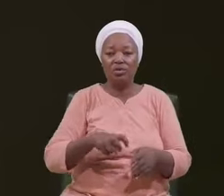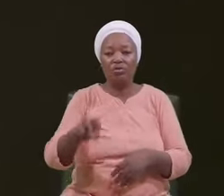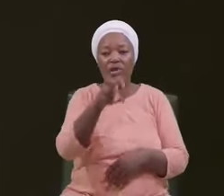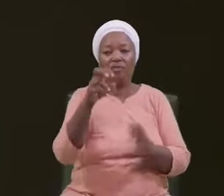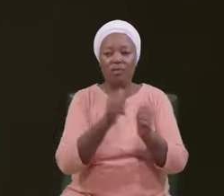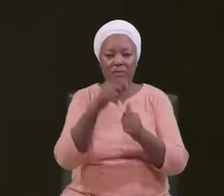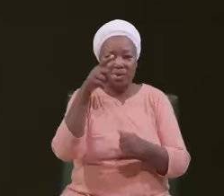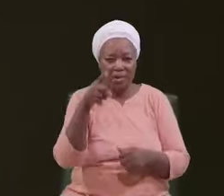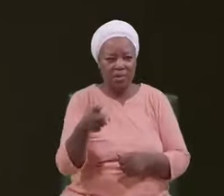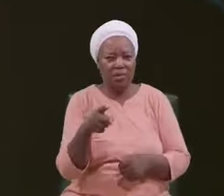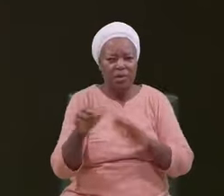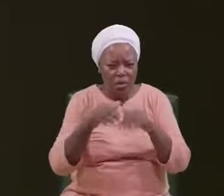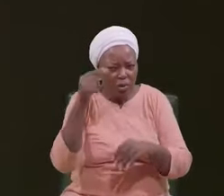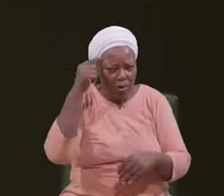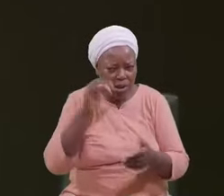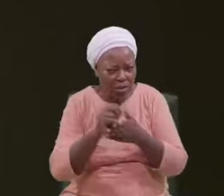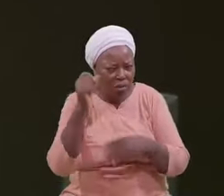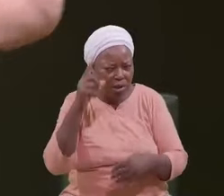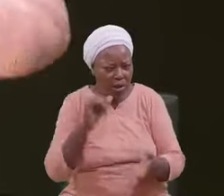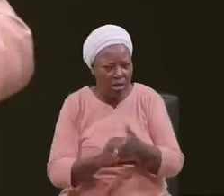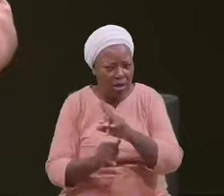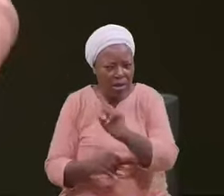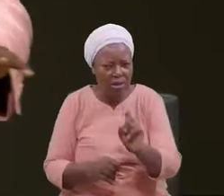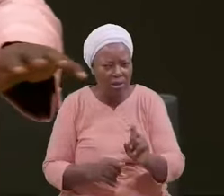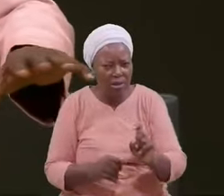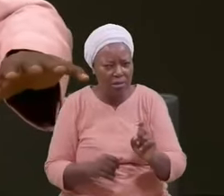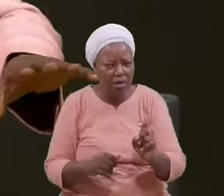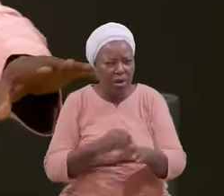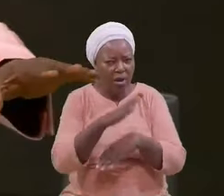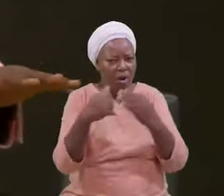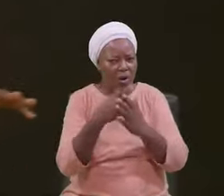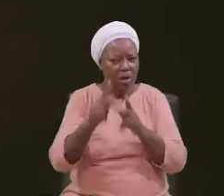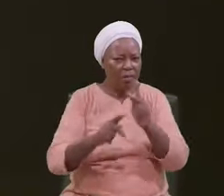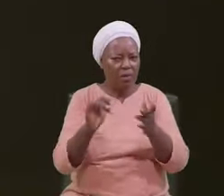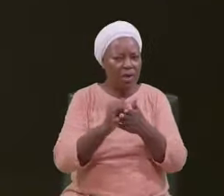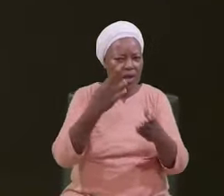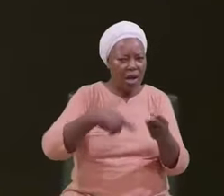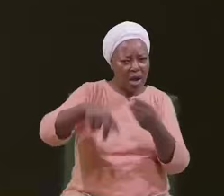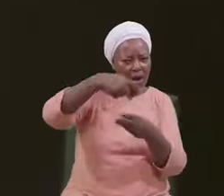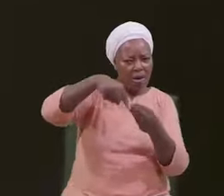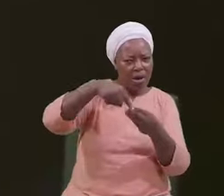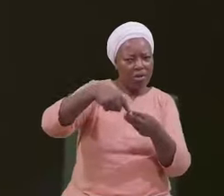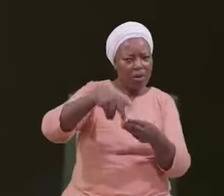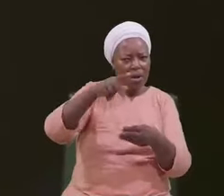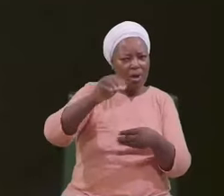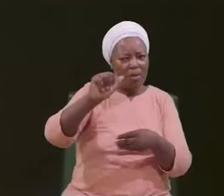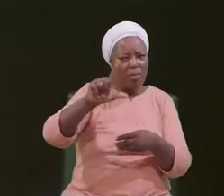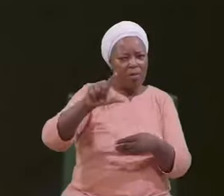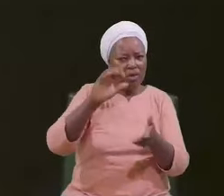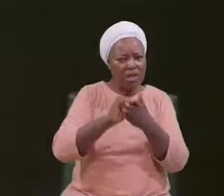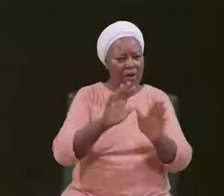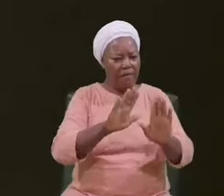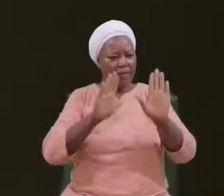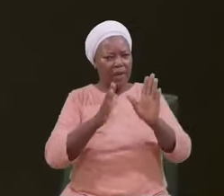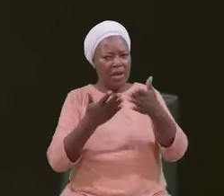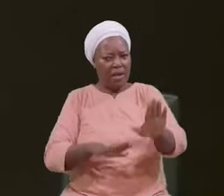Est-ce que vous croyez comprendre cela? Tous les gens autour de Paul qui craignaient la mort, Dieu a dit,